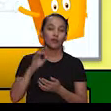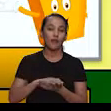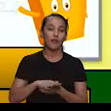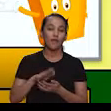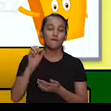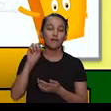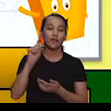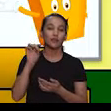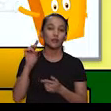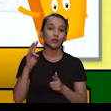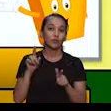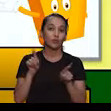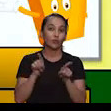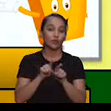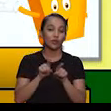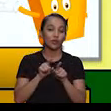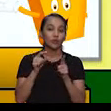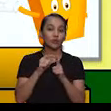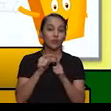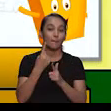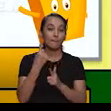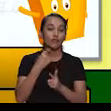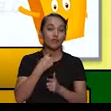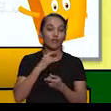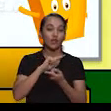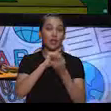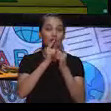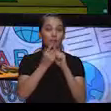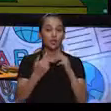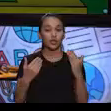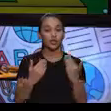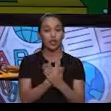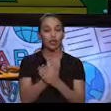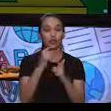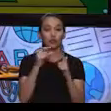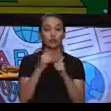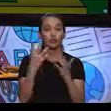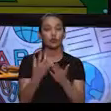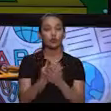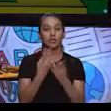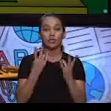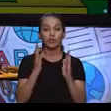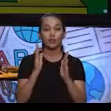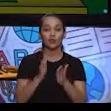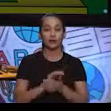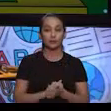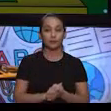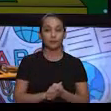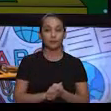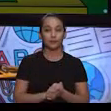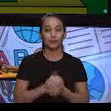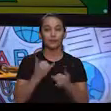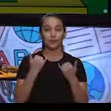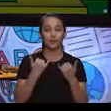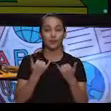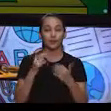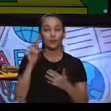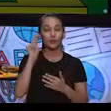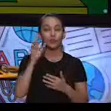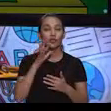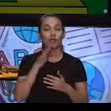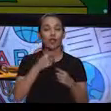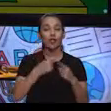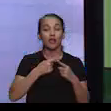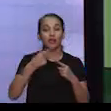faras so'zlaridagi bir tovushni o'zgartirib, yangi so'z hosil qilishingiz kerak. Demak, bugungi dars